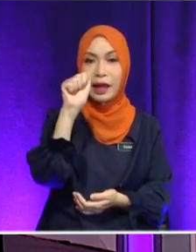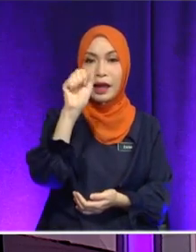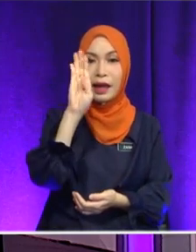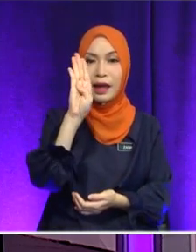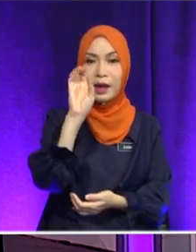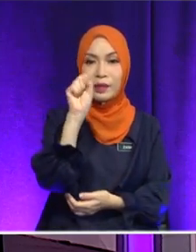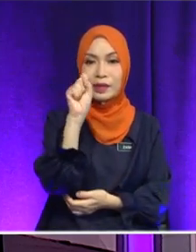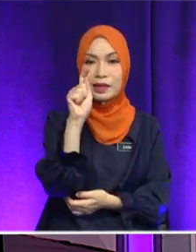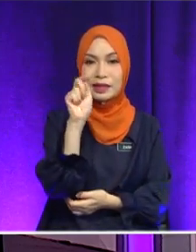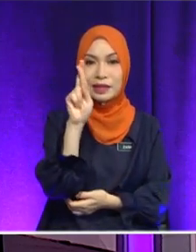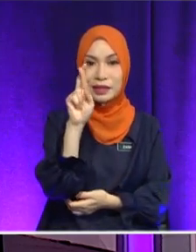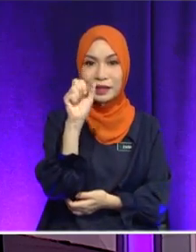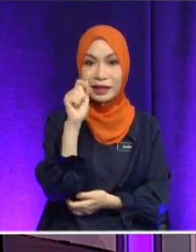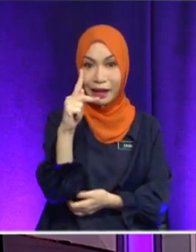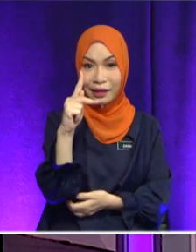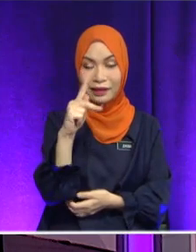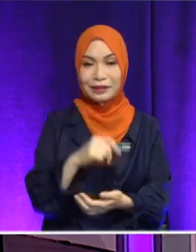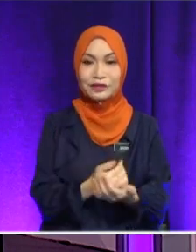1965 oke